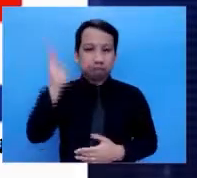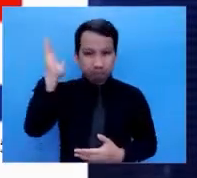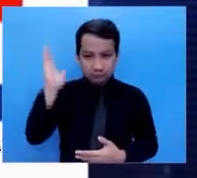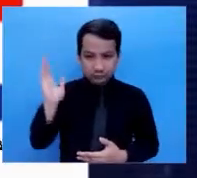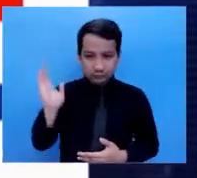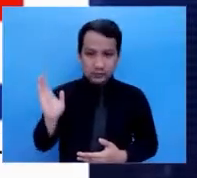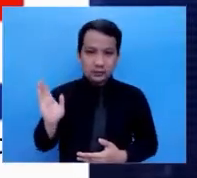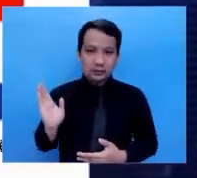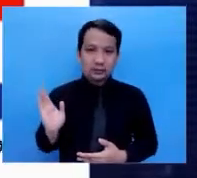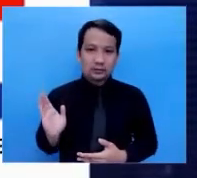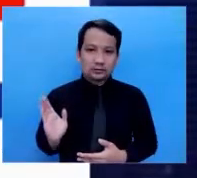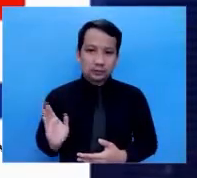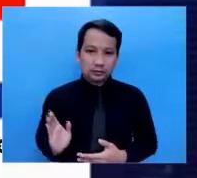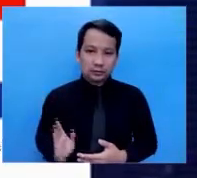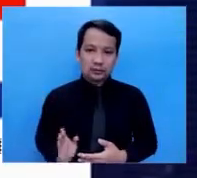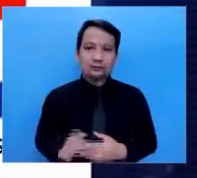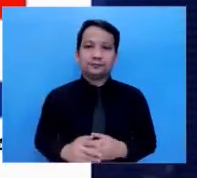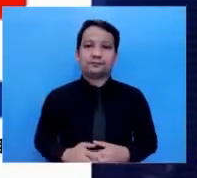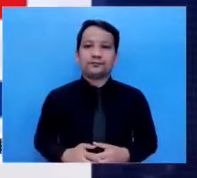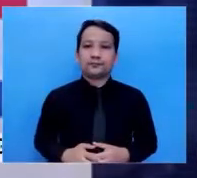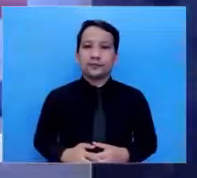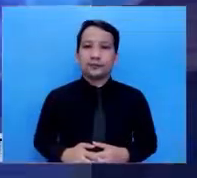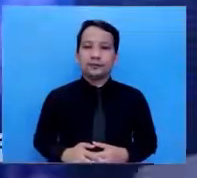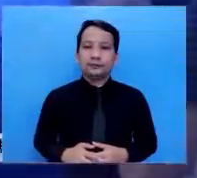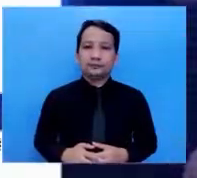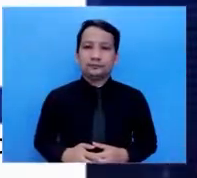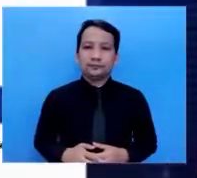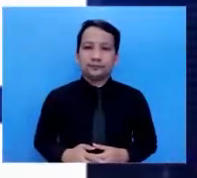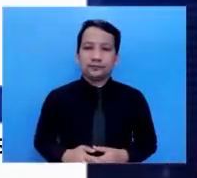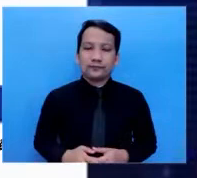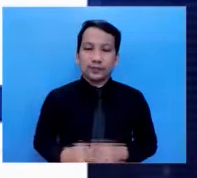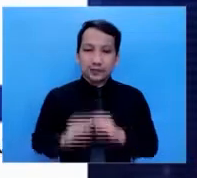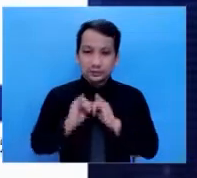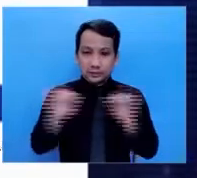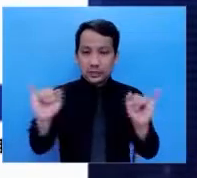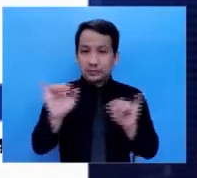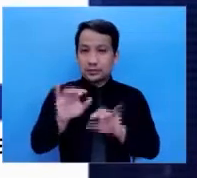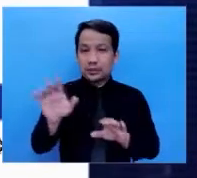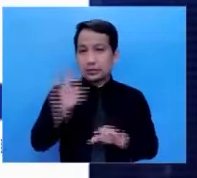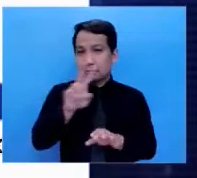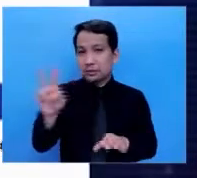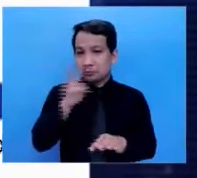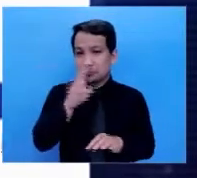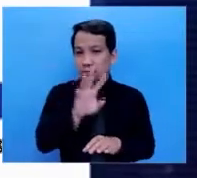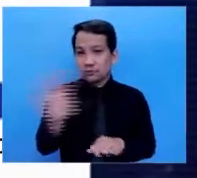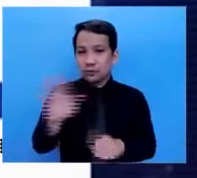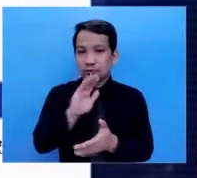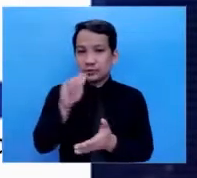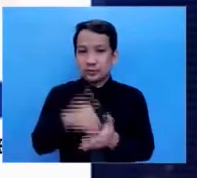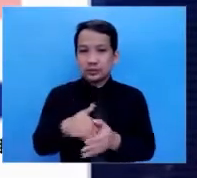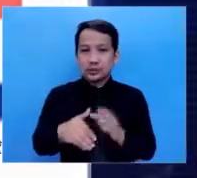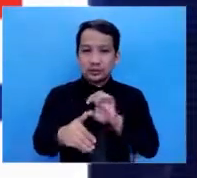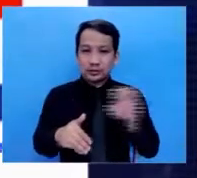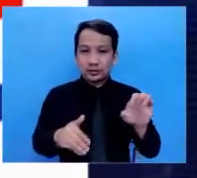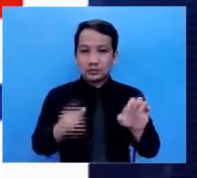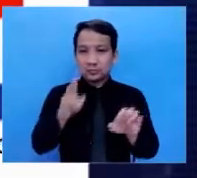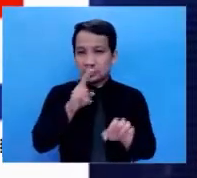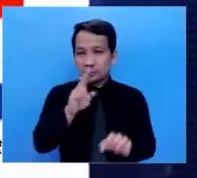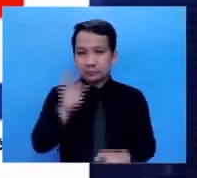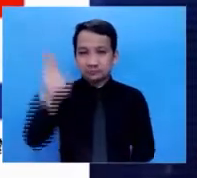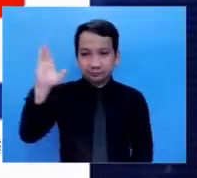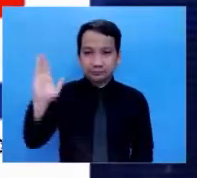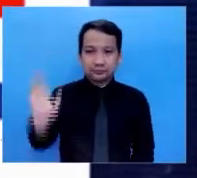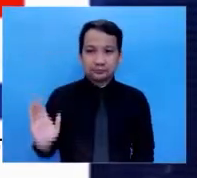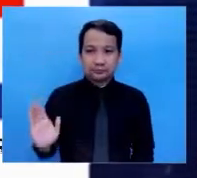ilang parte ng Calabar Zone, Mimaropa at Bicol. Gayon din sa ilang lugar sa Western, Central at Eastern Visayas, pati na sa